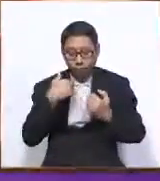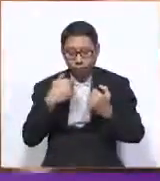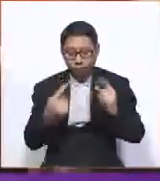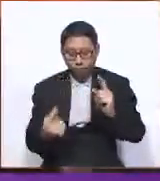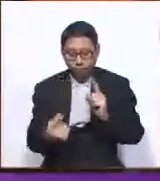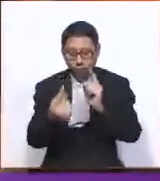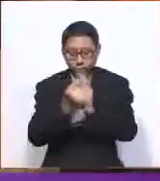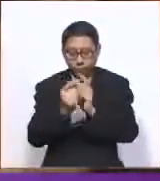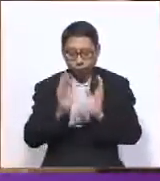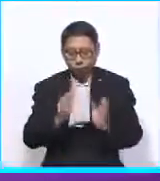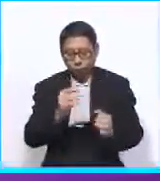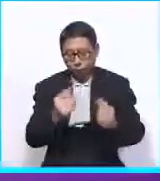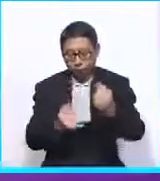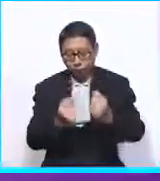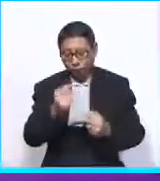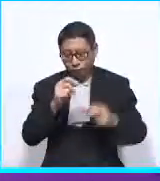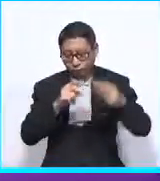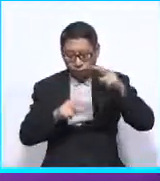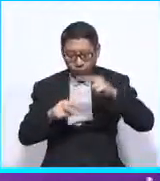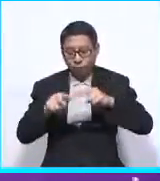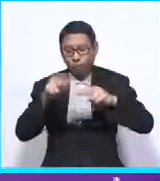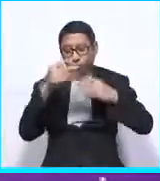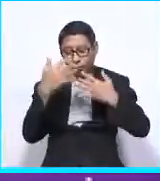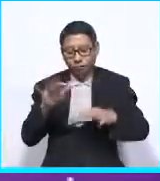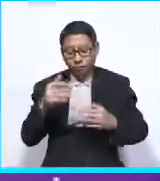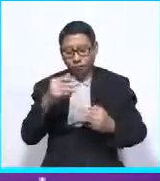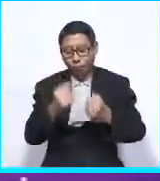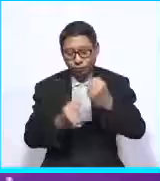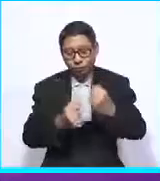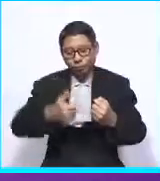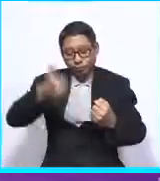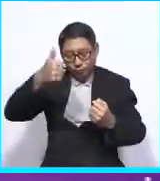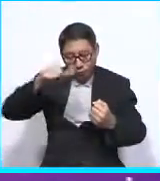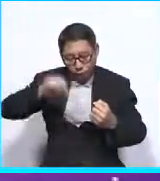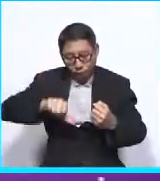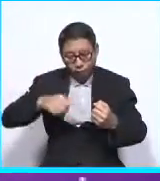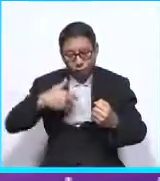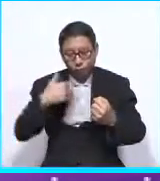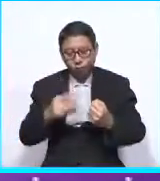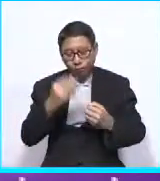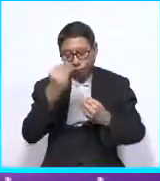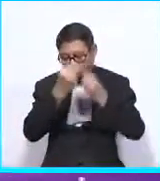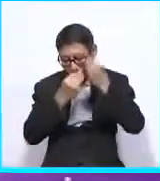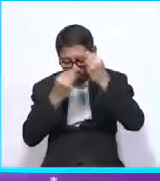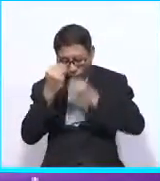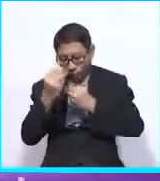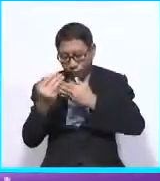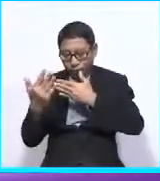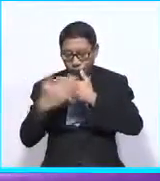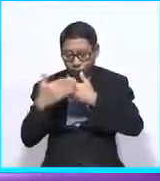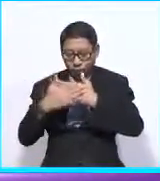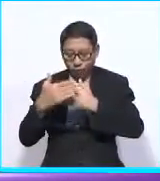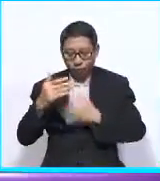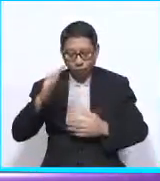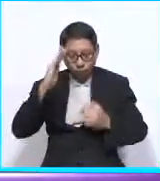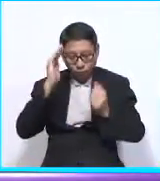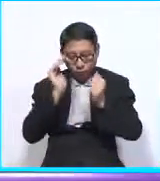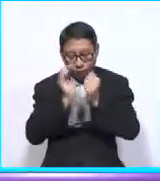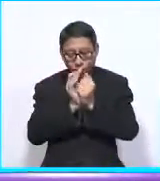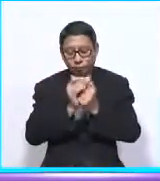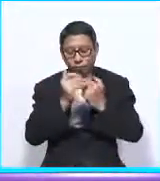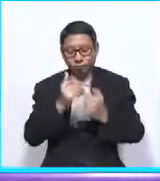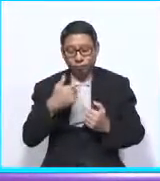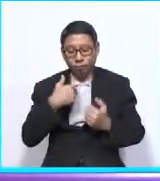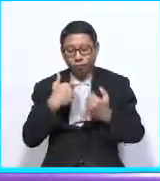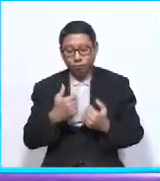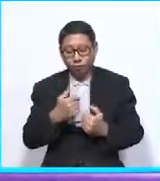หากพบว่าผู้ขับขี่ดูสภาพแล้วโอ้จะขับรถไหวหรือเปล่าเหมือนมีอาการมึนเมาอันนี้ให้รีบแจ้งเจ้าหน้าที่เลยนะคะให้เจ้